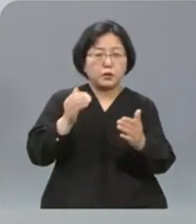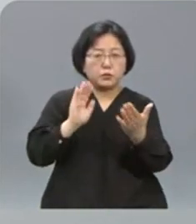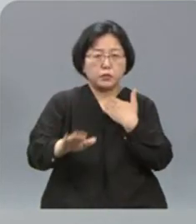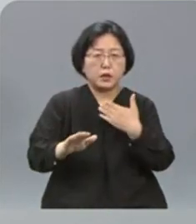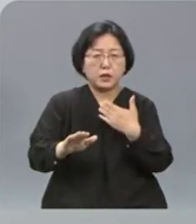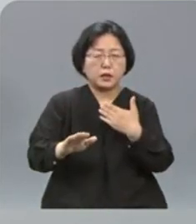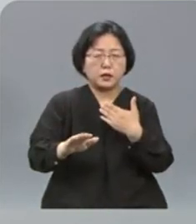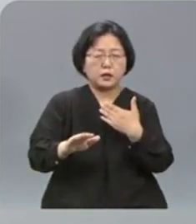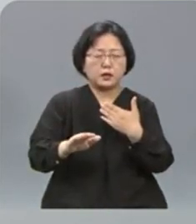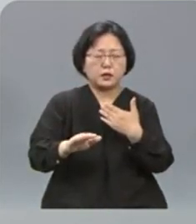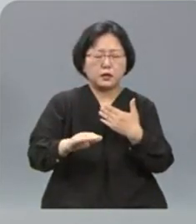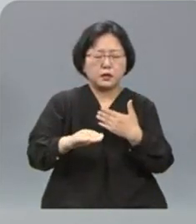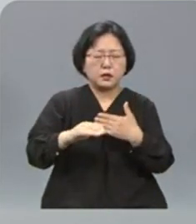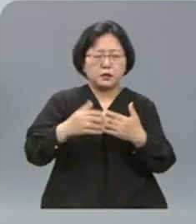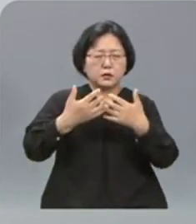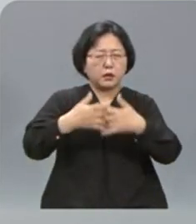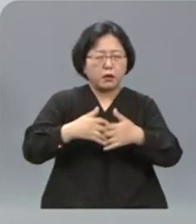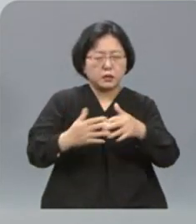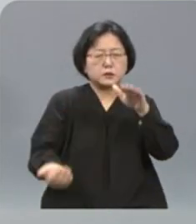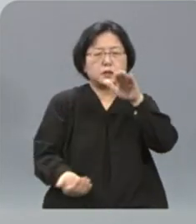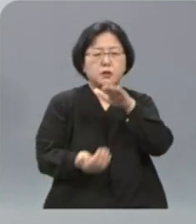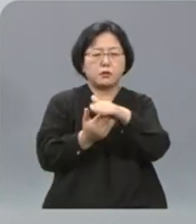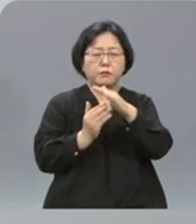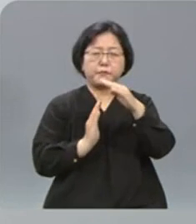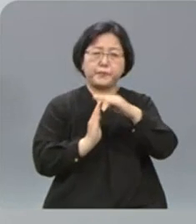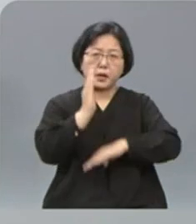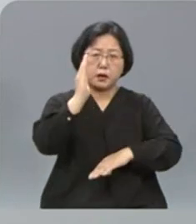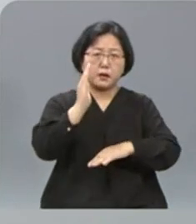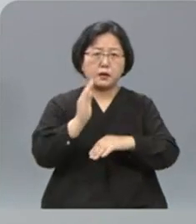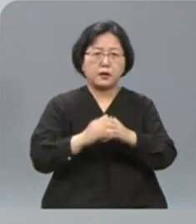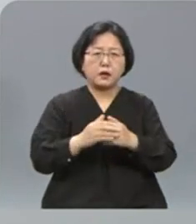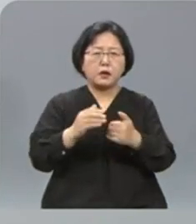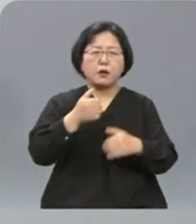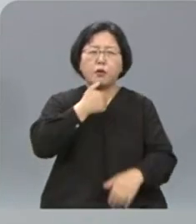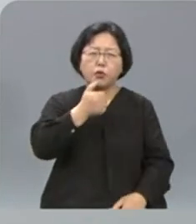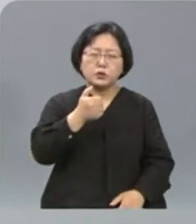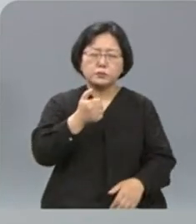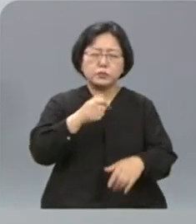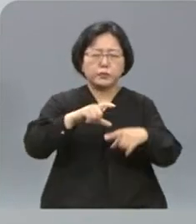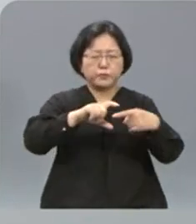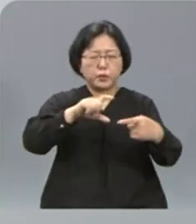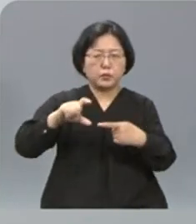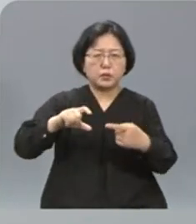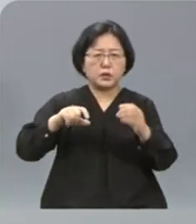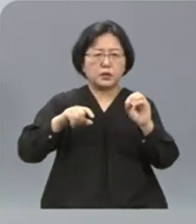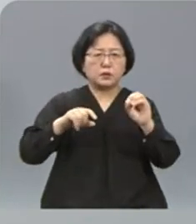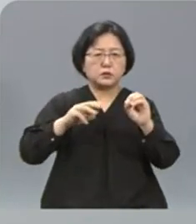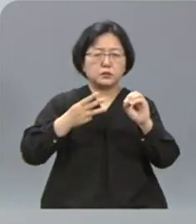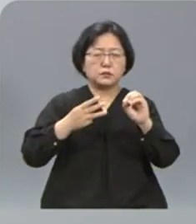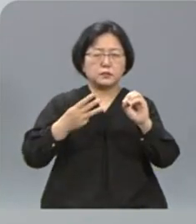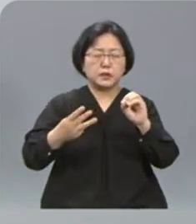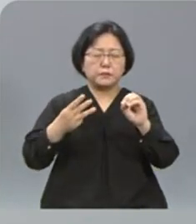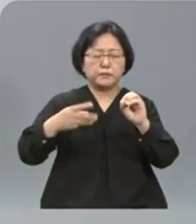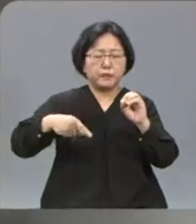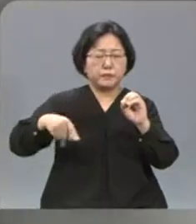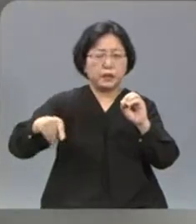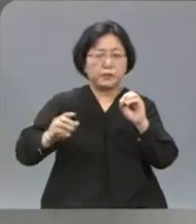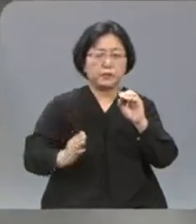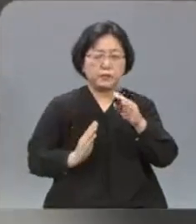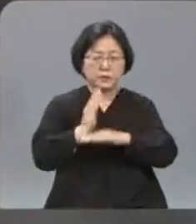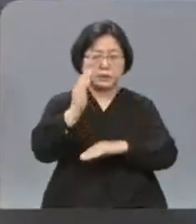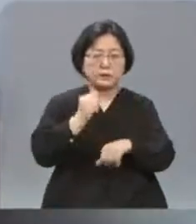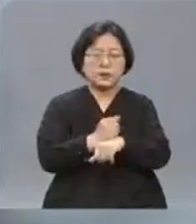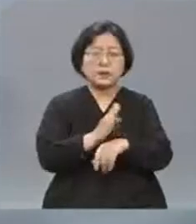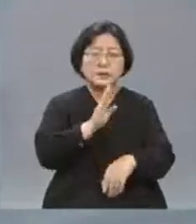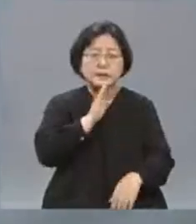포름알데히드 수치가 측정기 최대 측정값을 넘어서는 등 50분 평균치가 0.3 ppm을 넘었습니다